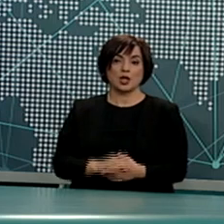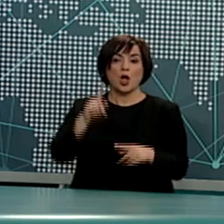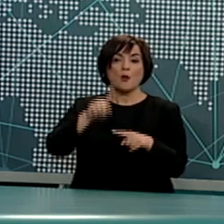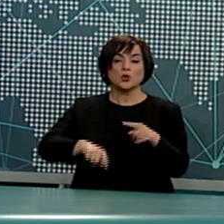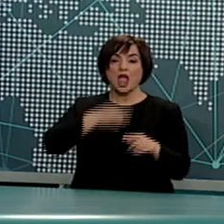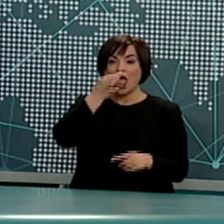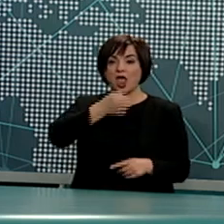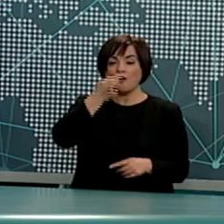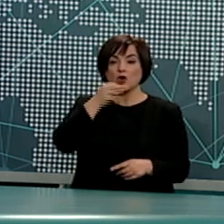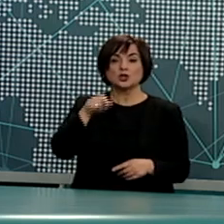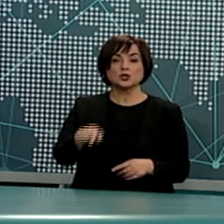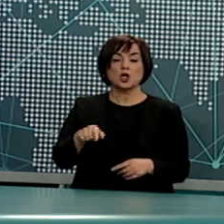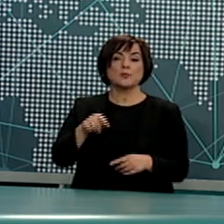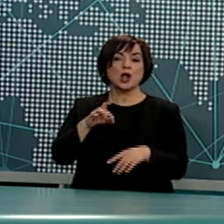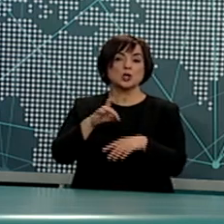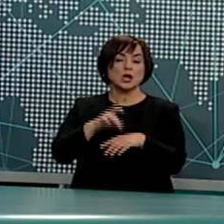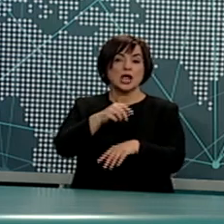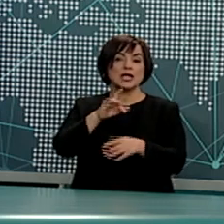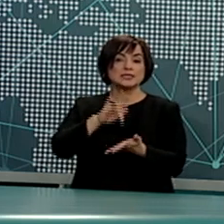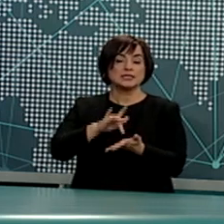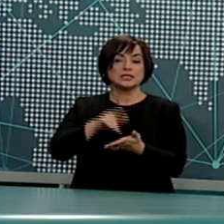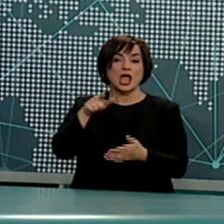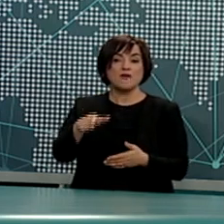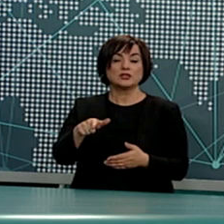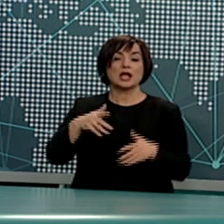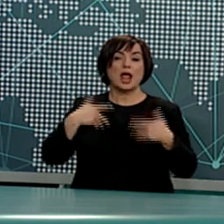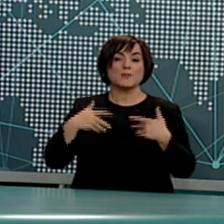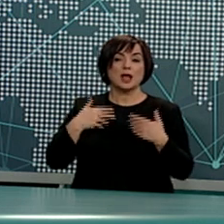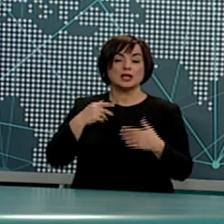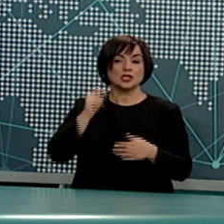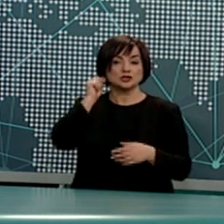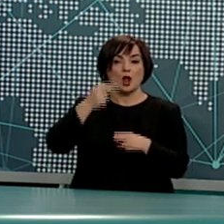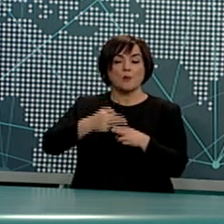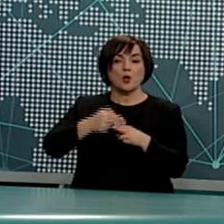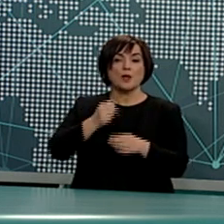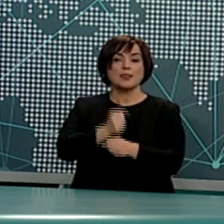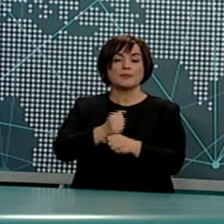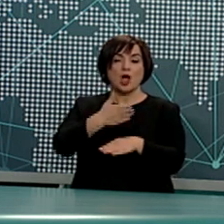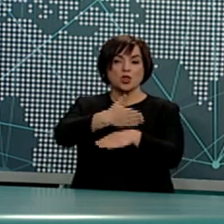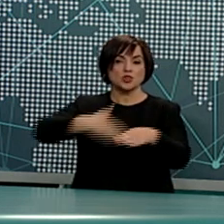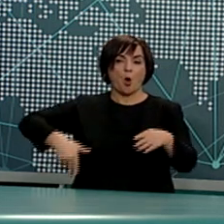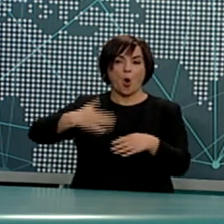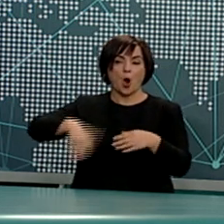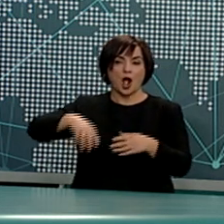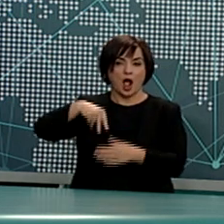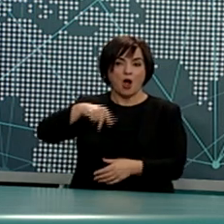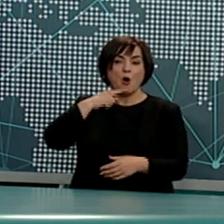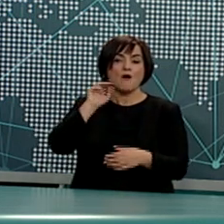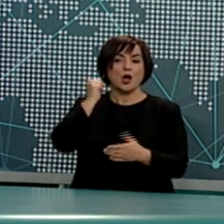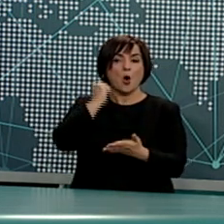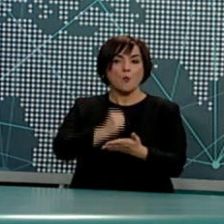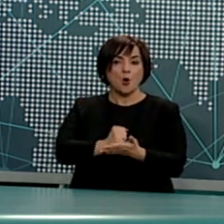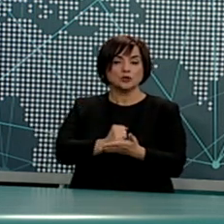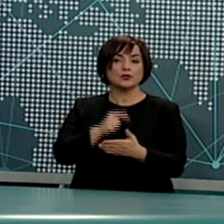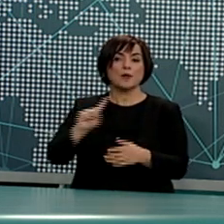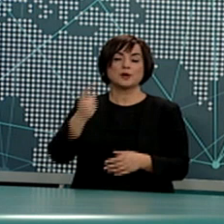Последните информации од овде од предургентниот центар се тоа дека кај младата пациентка била направена ампутација на ногата. Ова го потврди